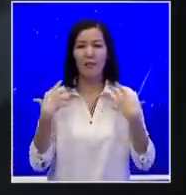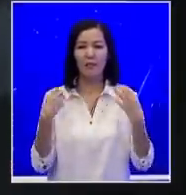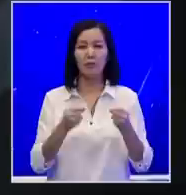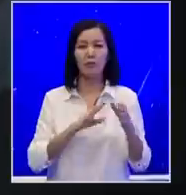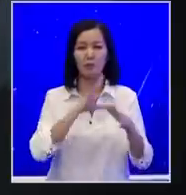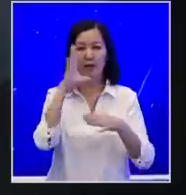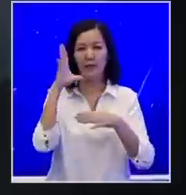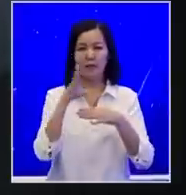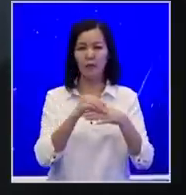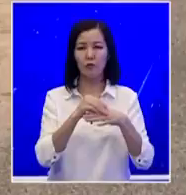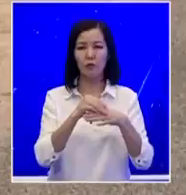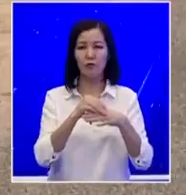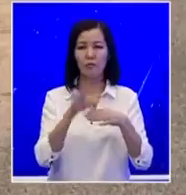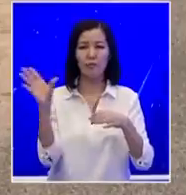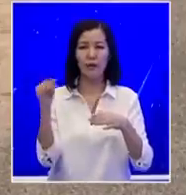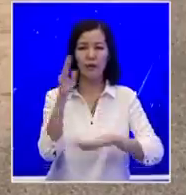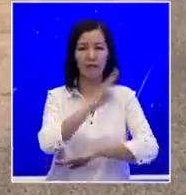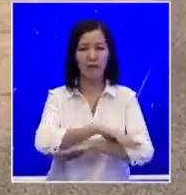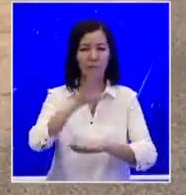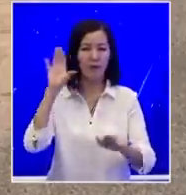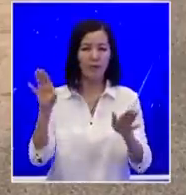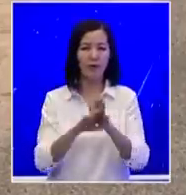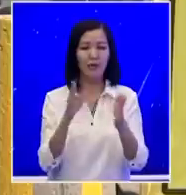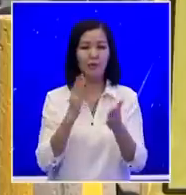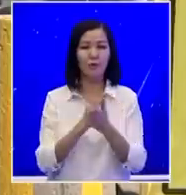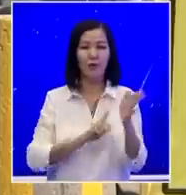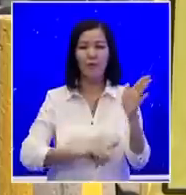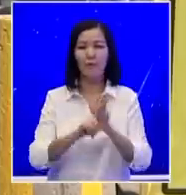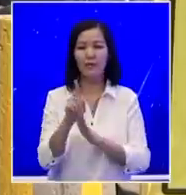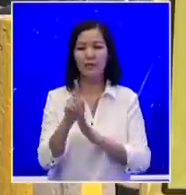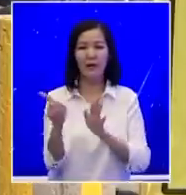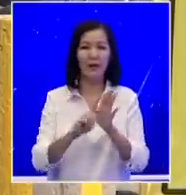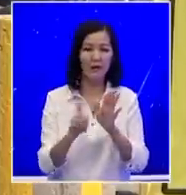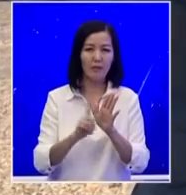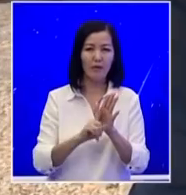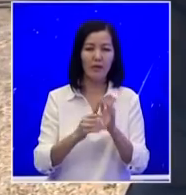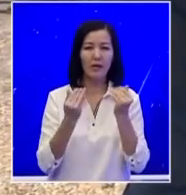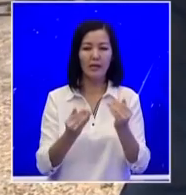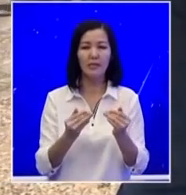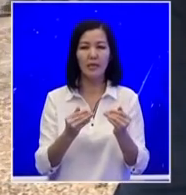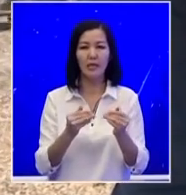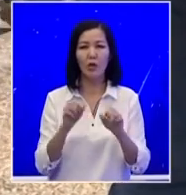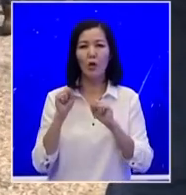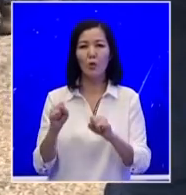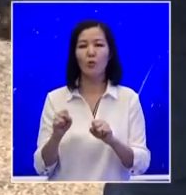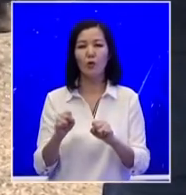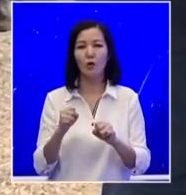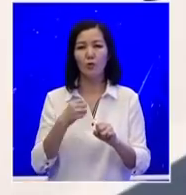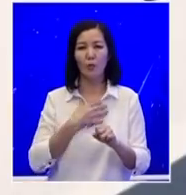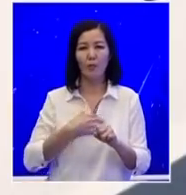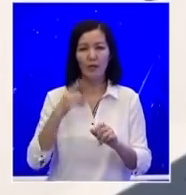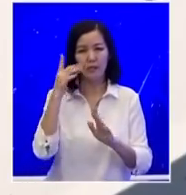тәулік бойы тәртіп сақтап тұр. Бастапқыда бірден көндігі қоймаған тұрғындар соңғы күндері сақтық шараларының маңызын